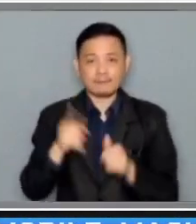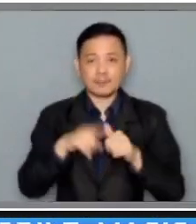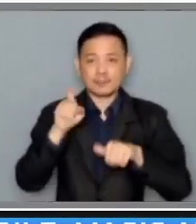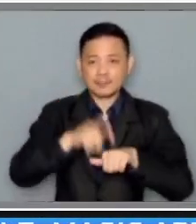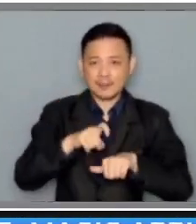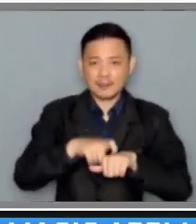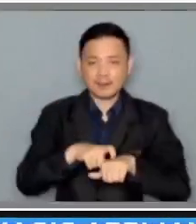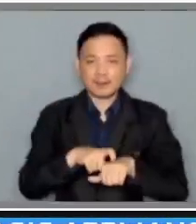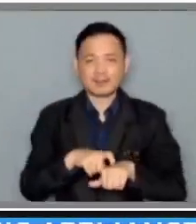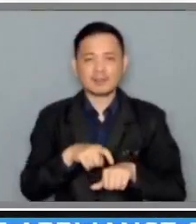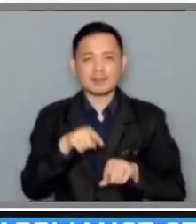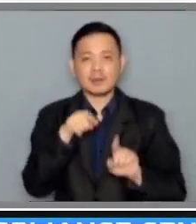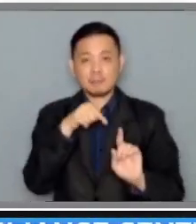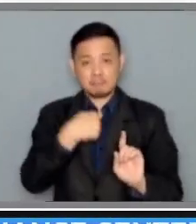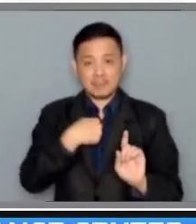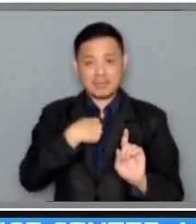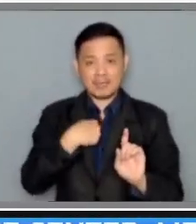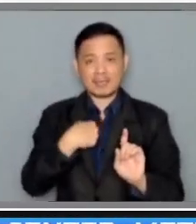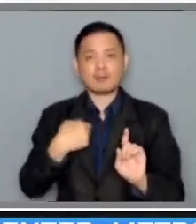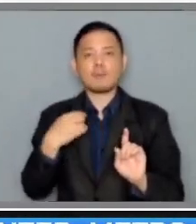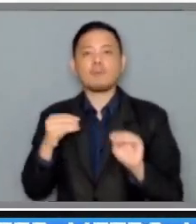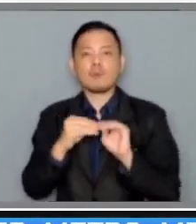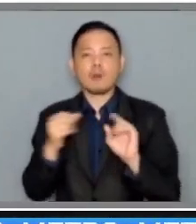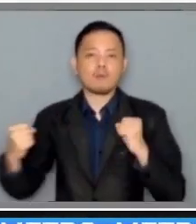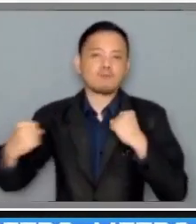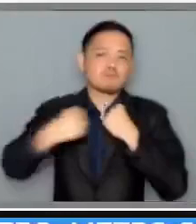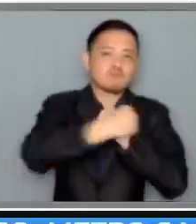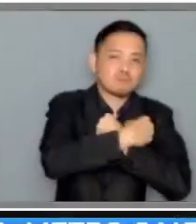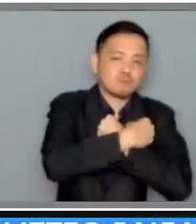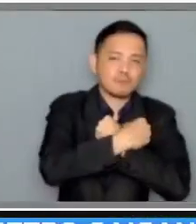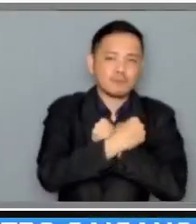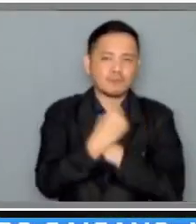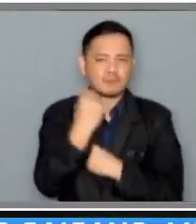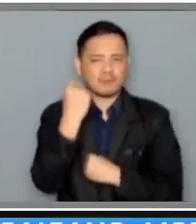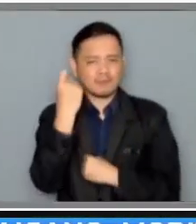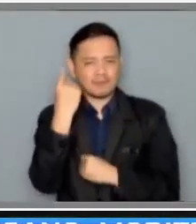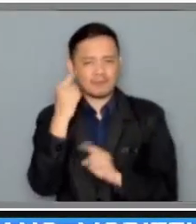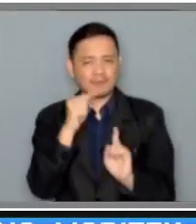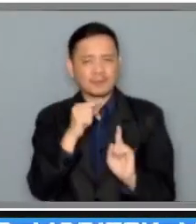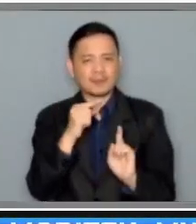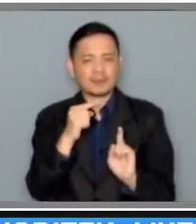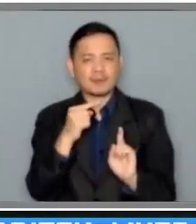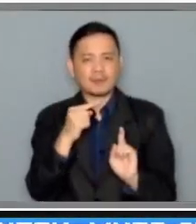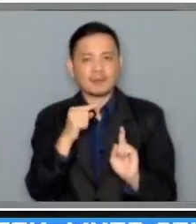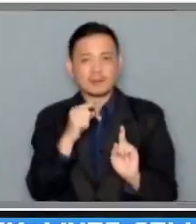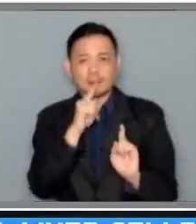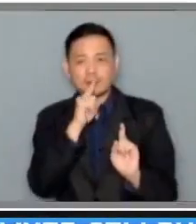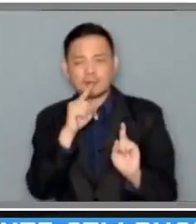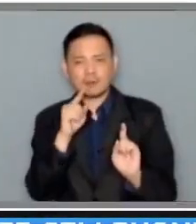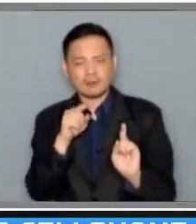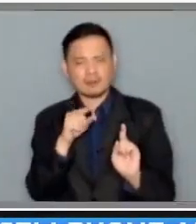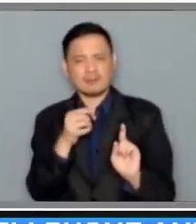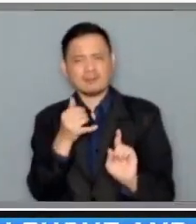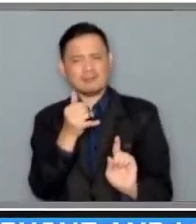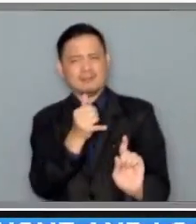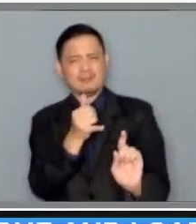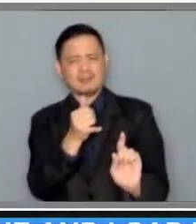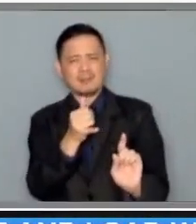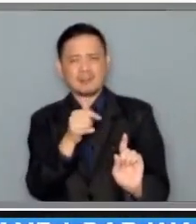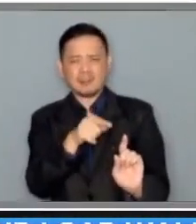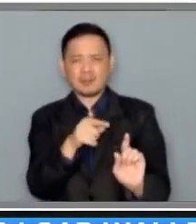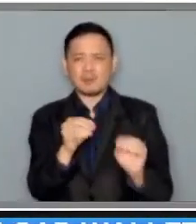mas yayakap ako. Tapos nung pumitik yung AD namin, siya yung mas yumakap sa akin.